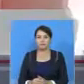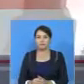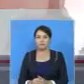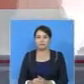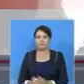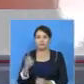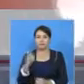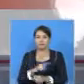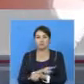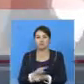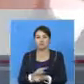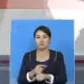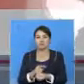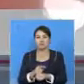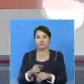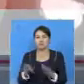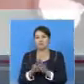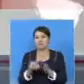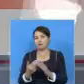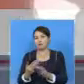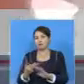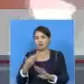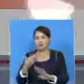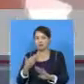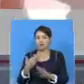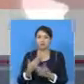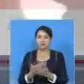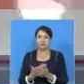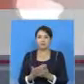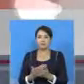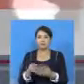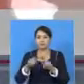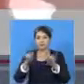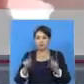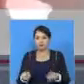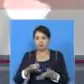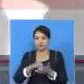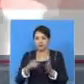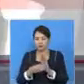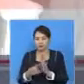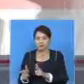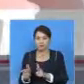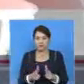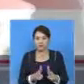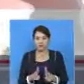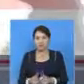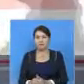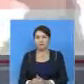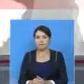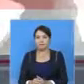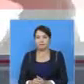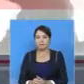1 сағат бұрын сайлау басталардан жәшіктер мөрленді.